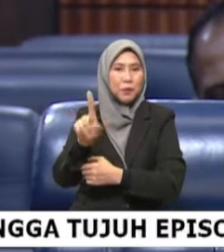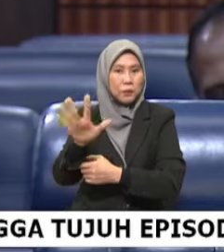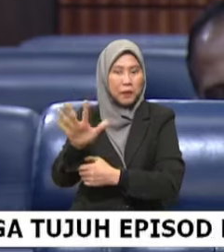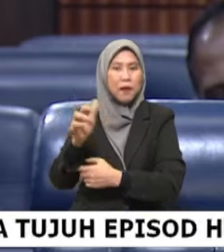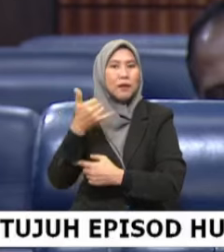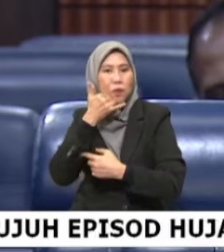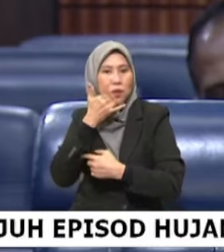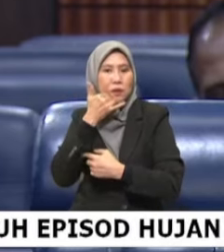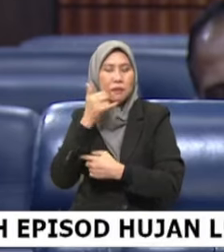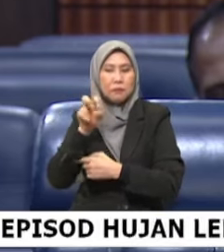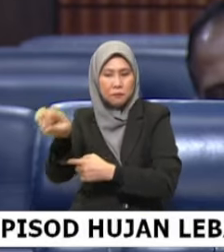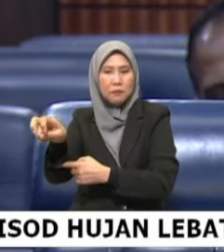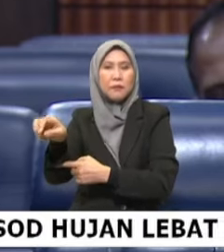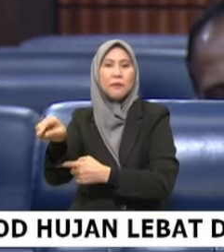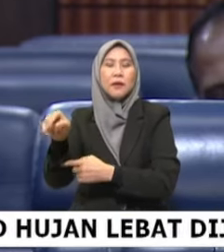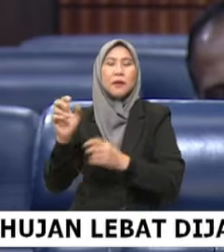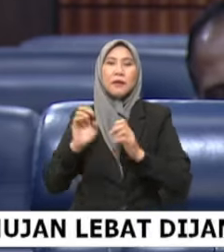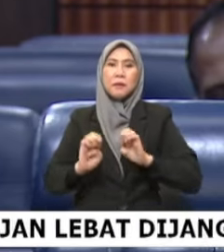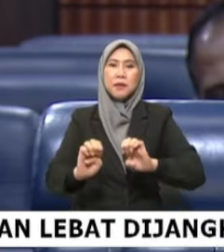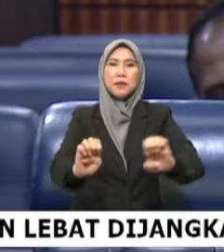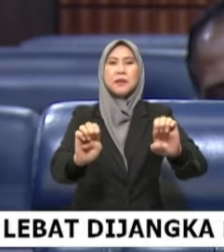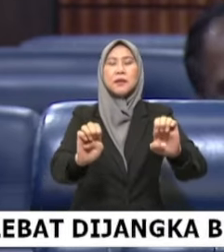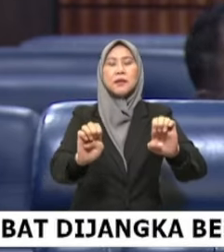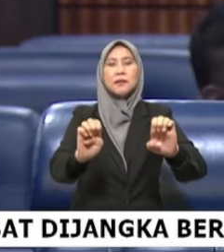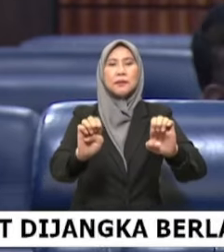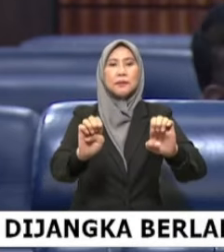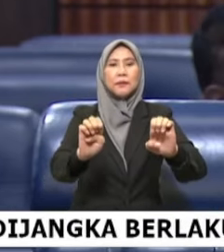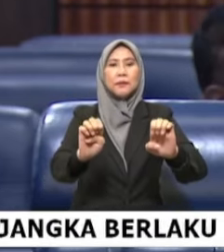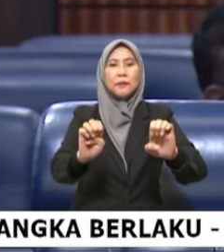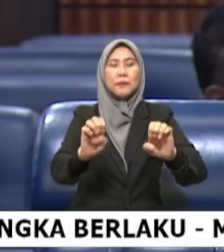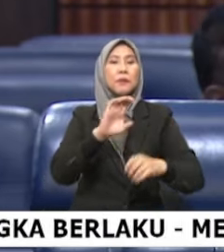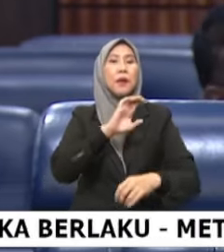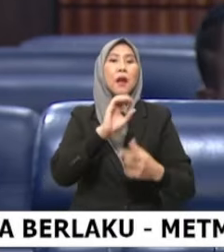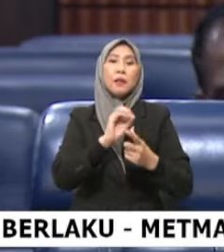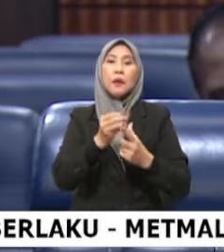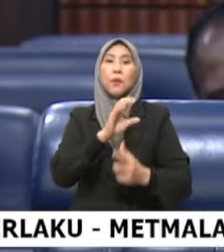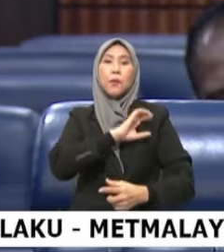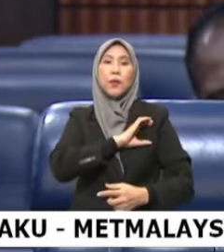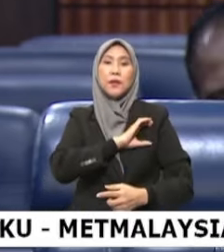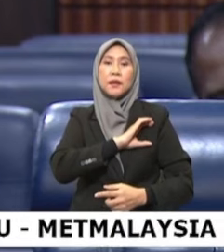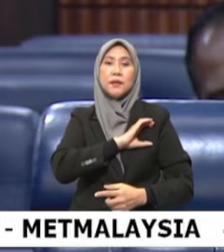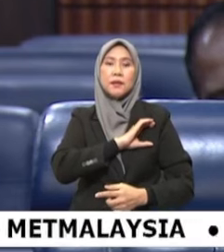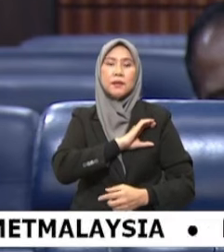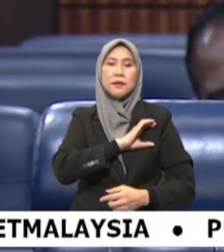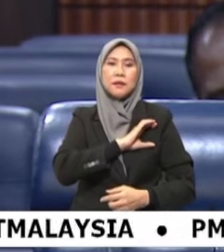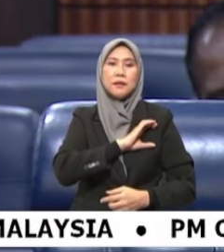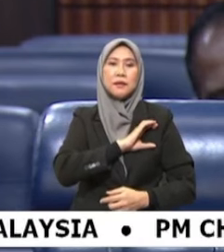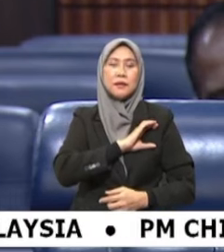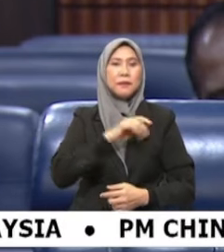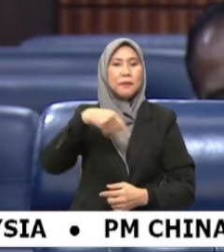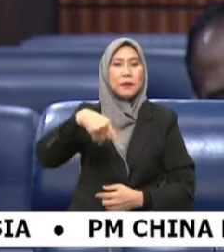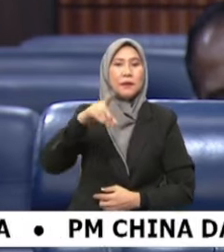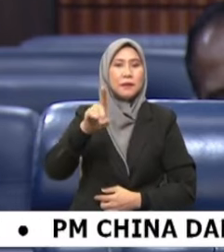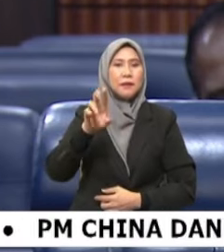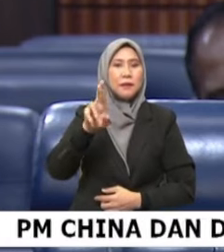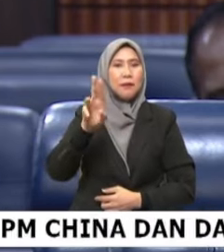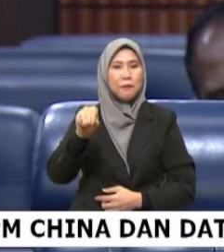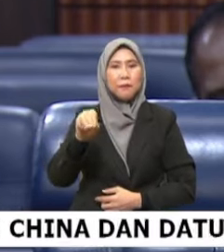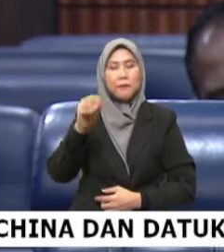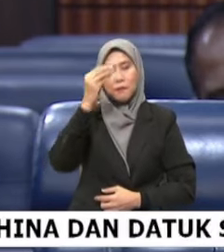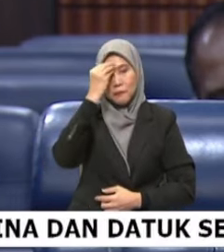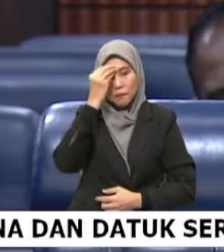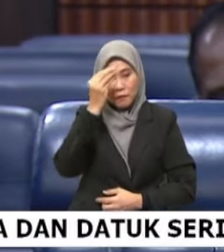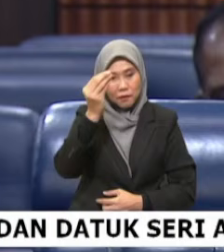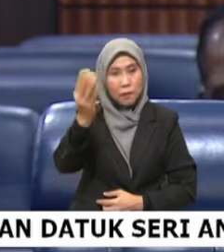1800-88515 selain talian kecemasan umum Polis Diraja Malaysia PTRM untuk